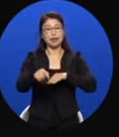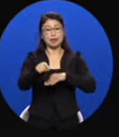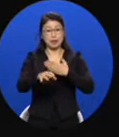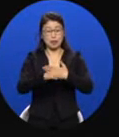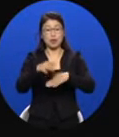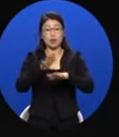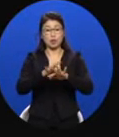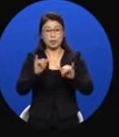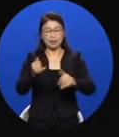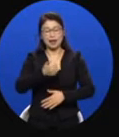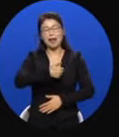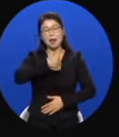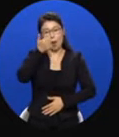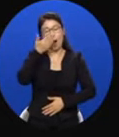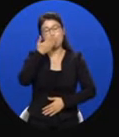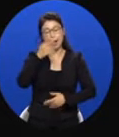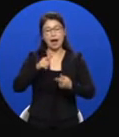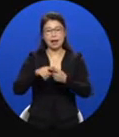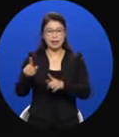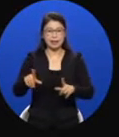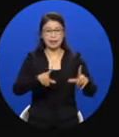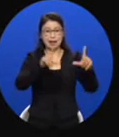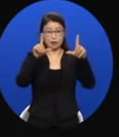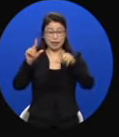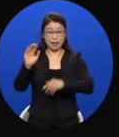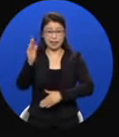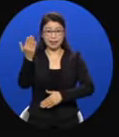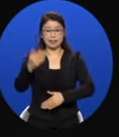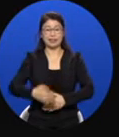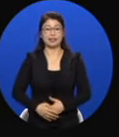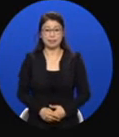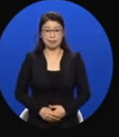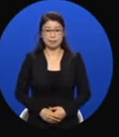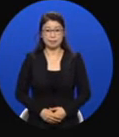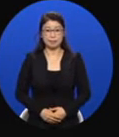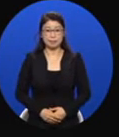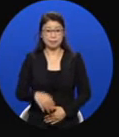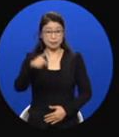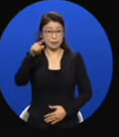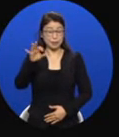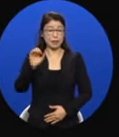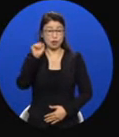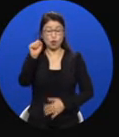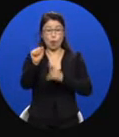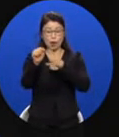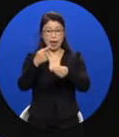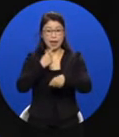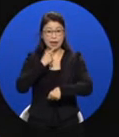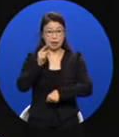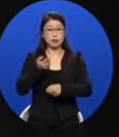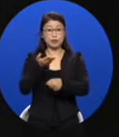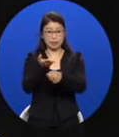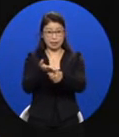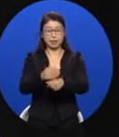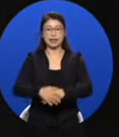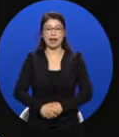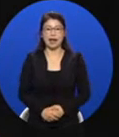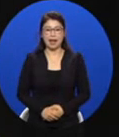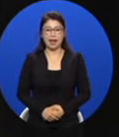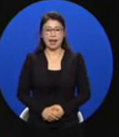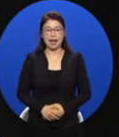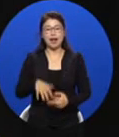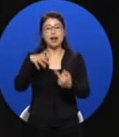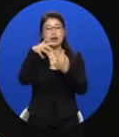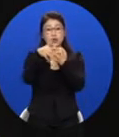농민들에게는 좀 더 희망이 있는 삶이 되지 않을까 이렇게 생각합니다. 강지용 후보께 1분 드리겠습니다.